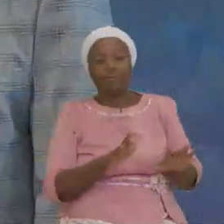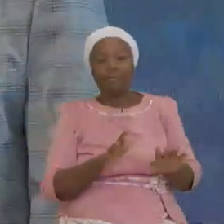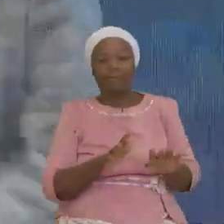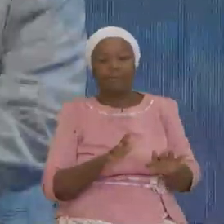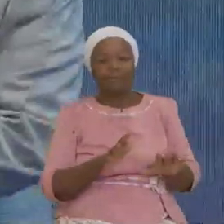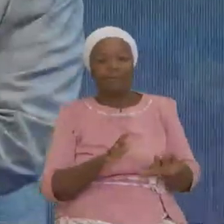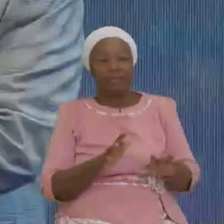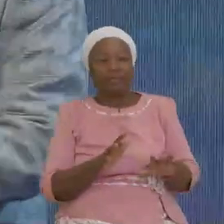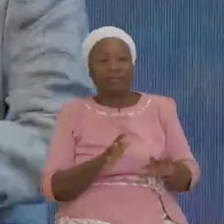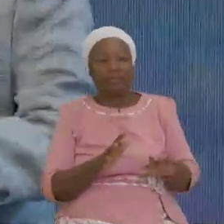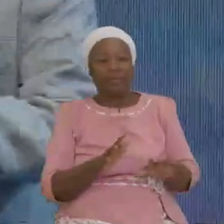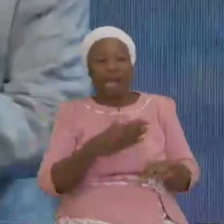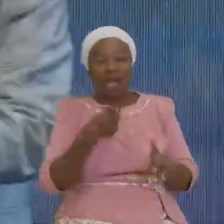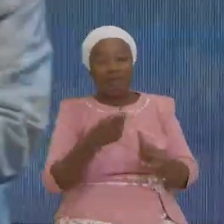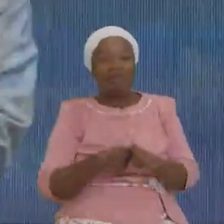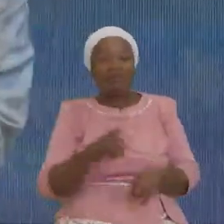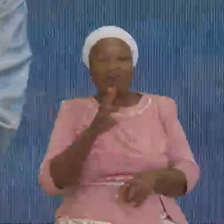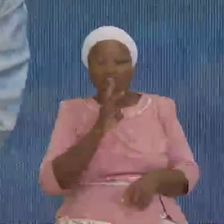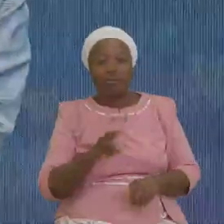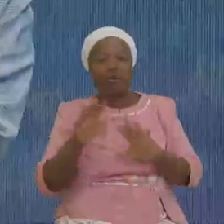mer à l'autre